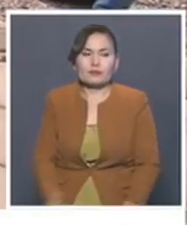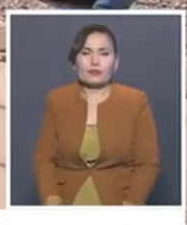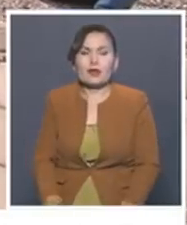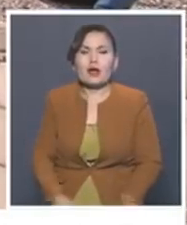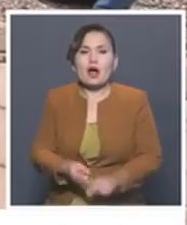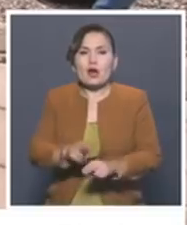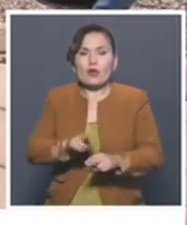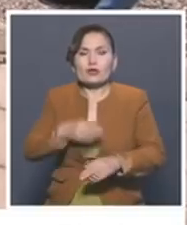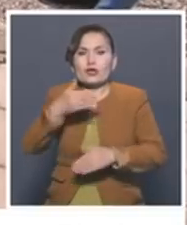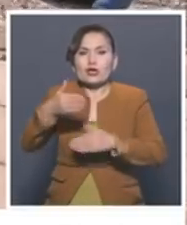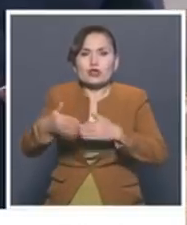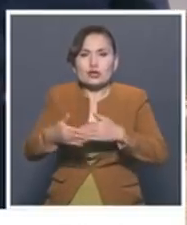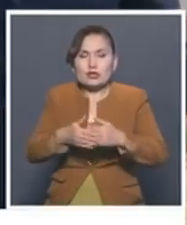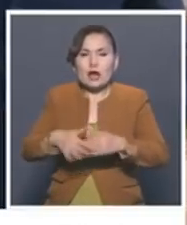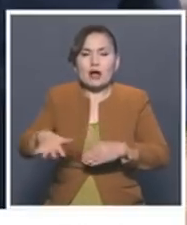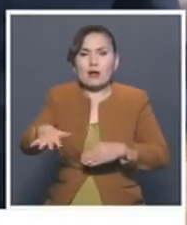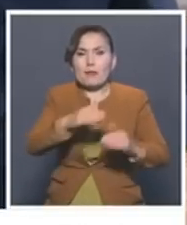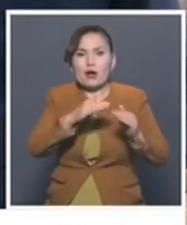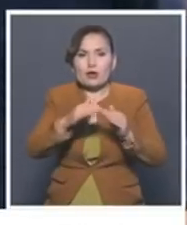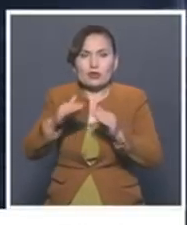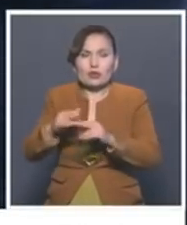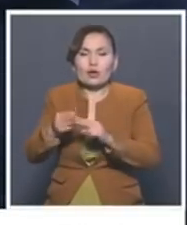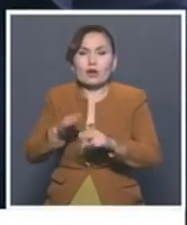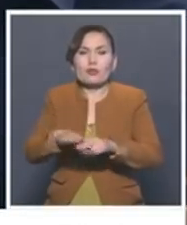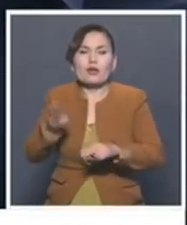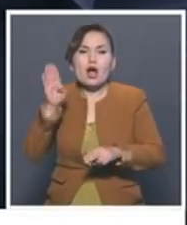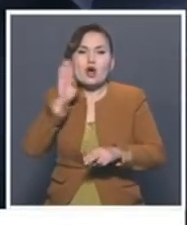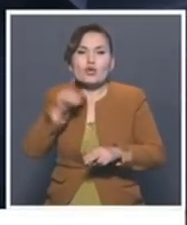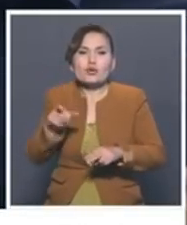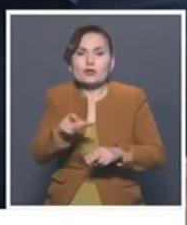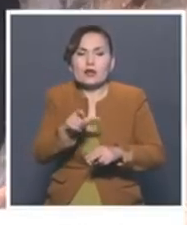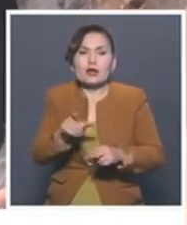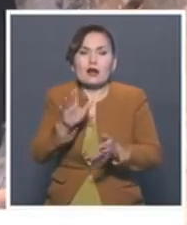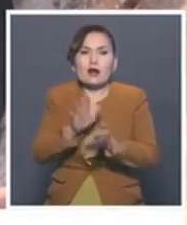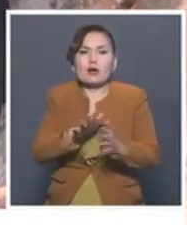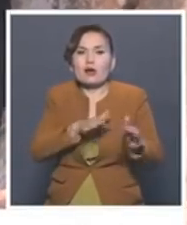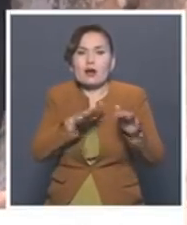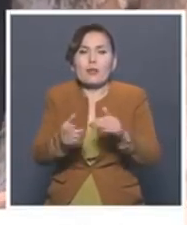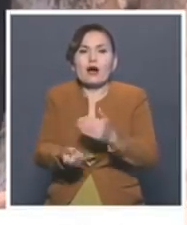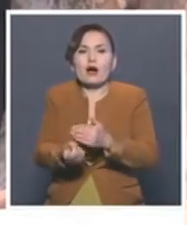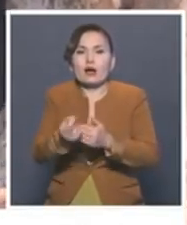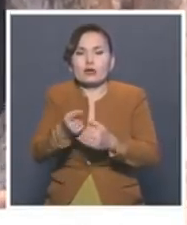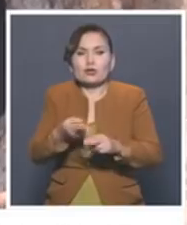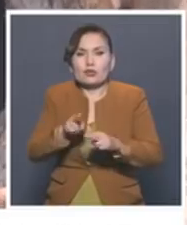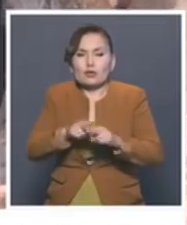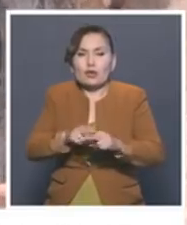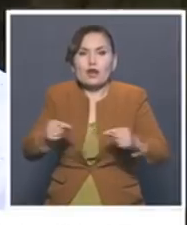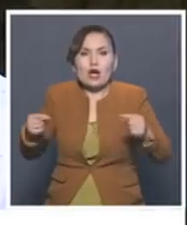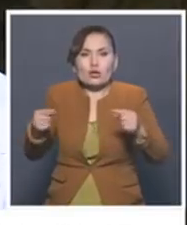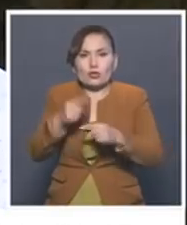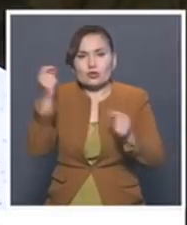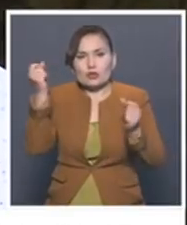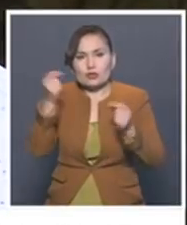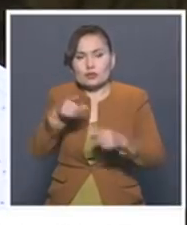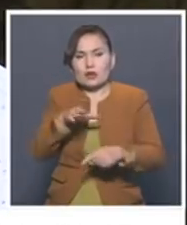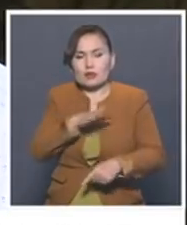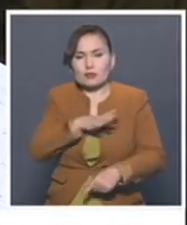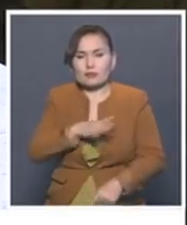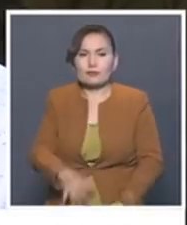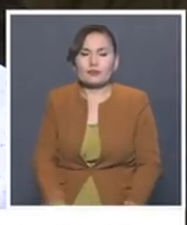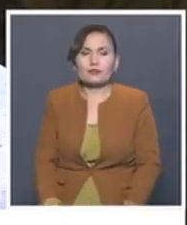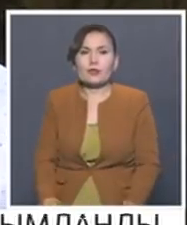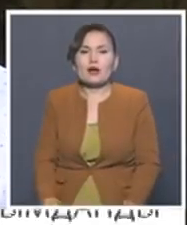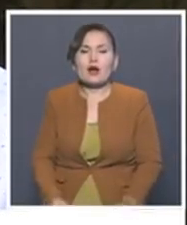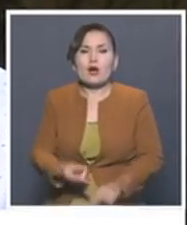Жауаптылар жақын маңдағы жеке үйлерді де аралап, өзенге келіп тұрған құбыр аталған ықшамауданның орталық кәріз жүйесі екендігін анықтады. Тұрғын үйлердің